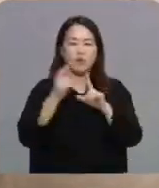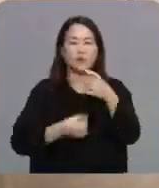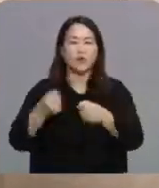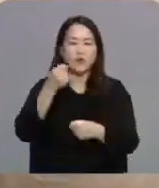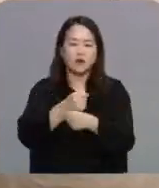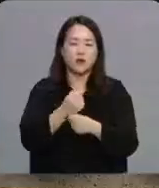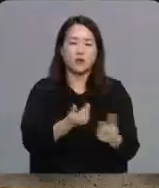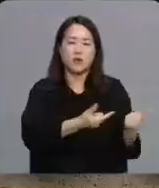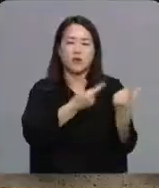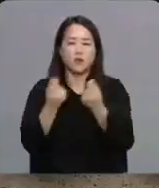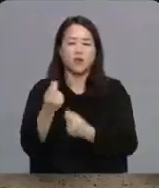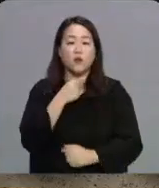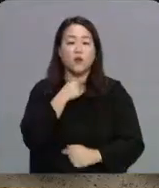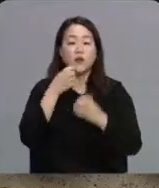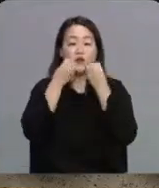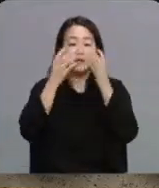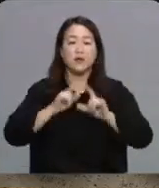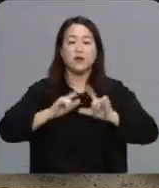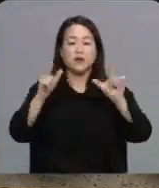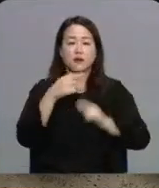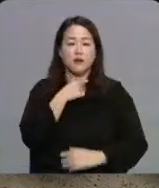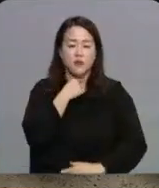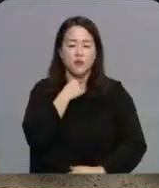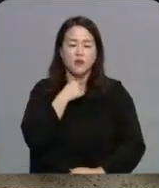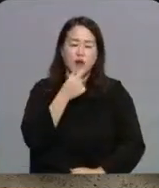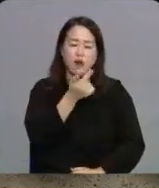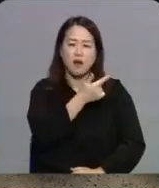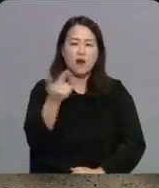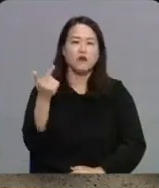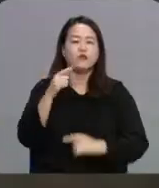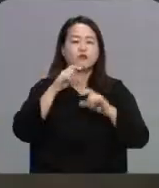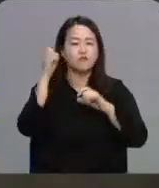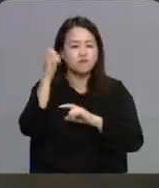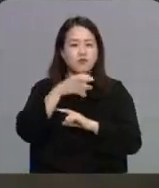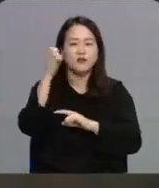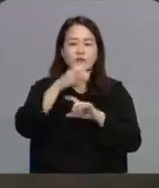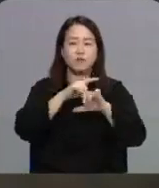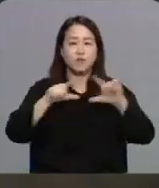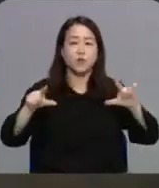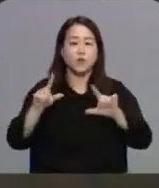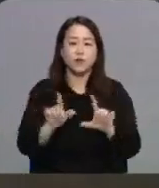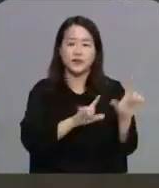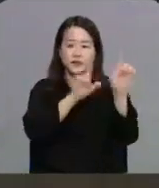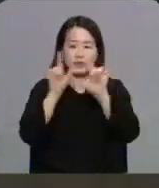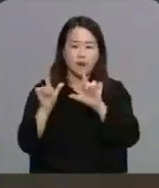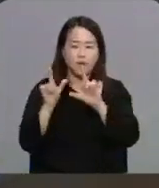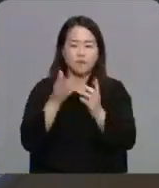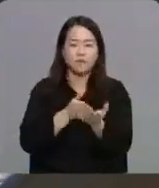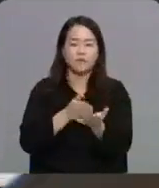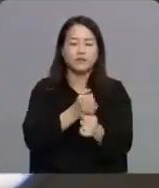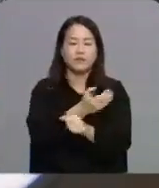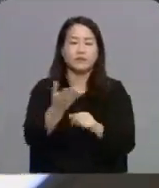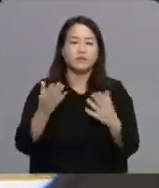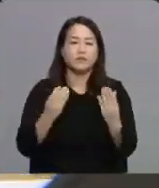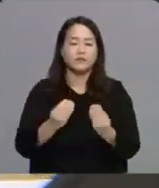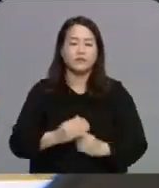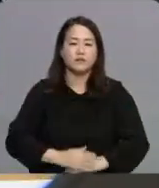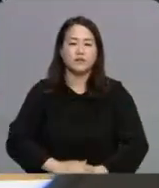소망입니다. 아주 평범한 일상으로. KBS 뉴스 우정현입니다.